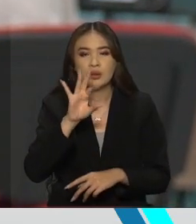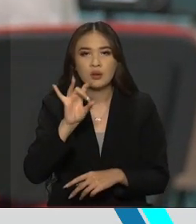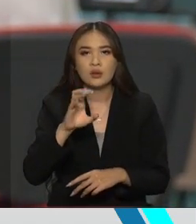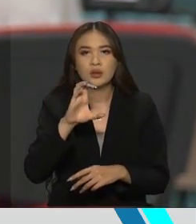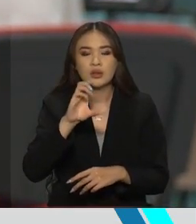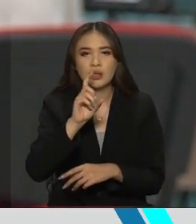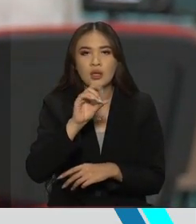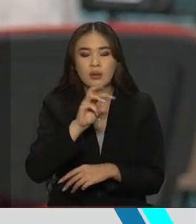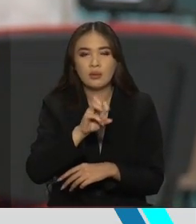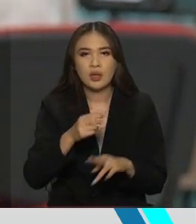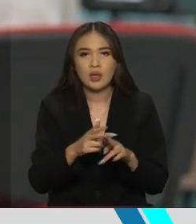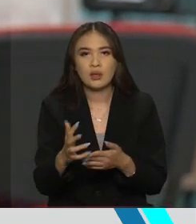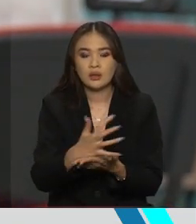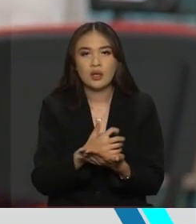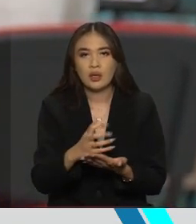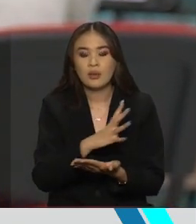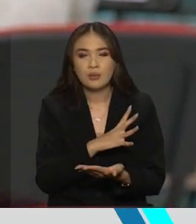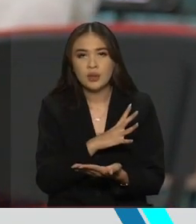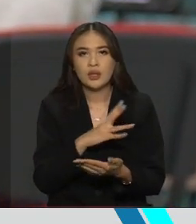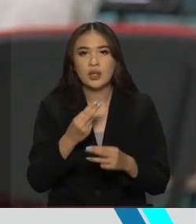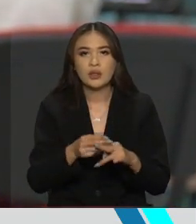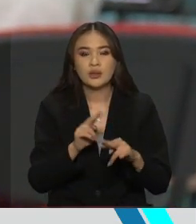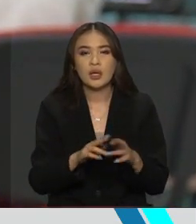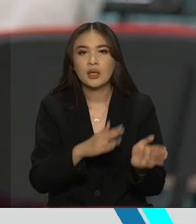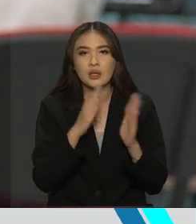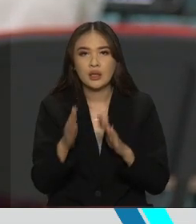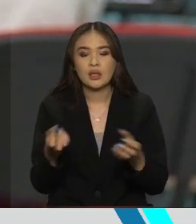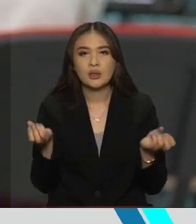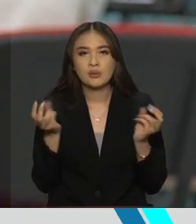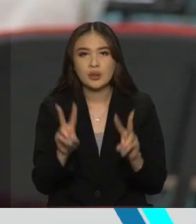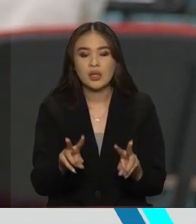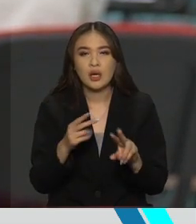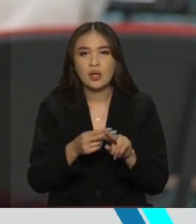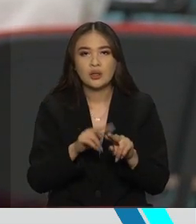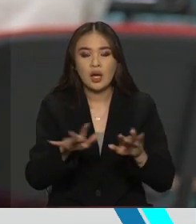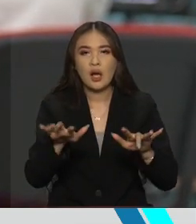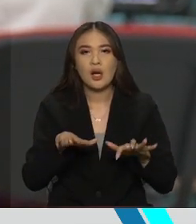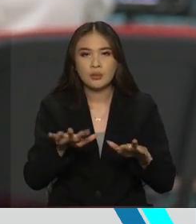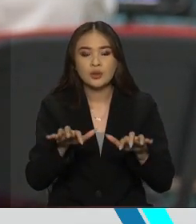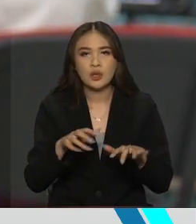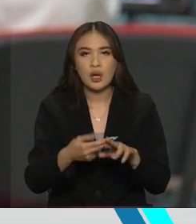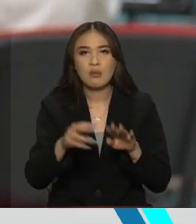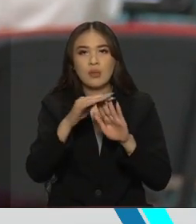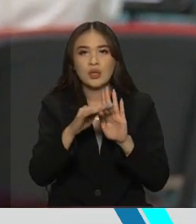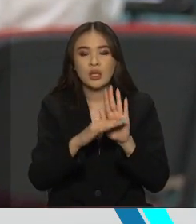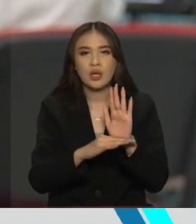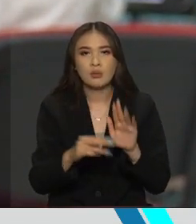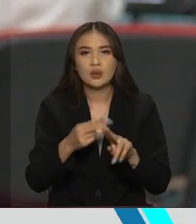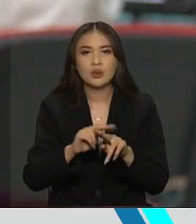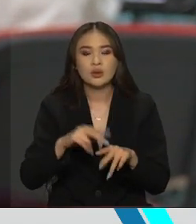жинауды, құрастыруды біз соларды үйрете бастаймыз. Онан кейін біз арнайы осы компьютерлік бағдарламаларда соның